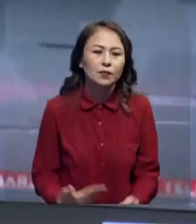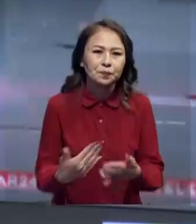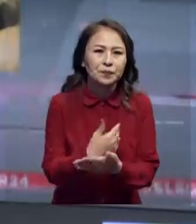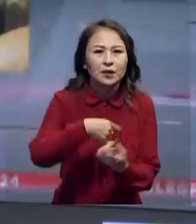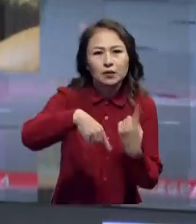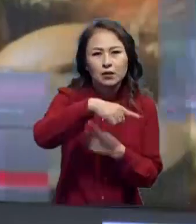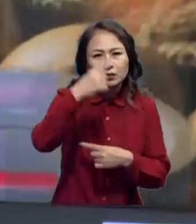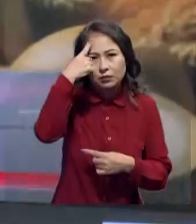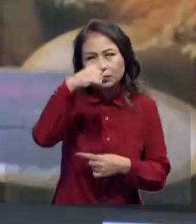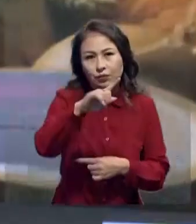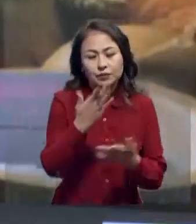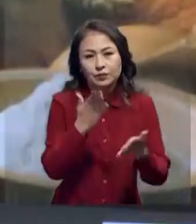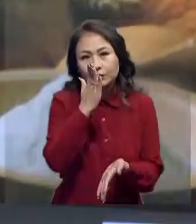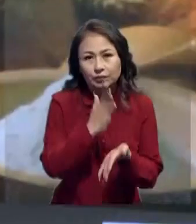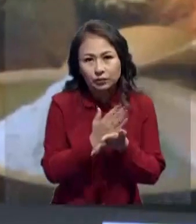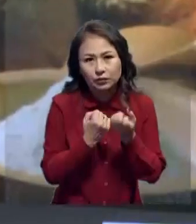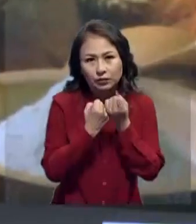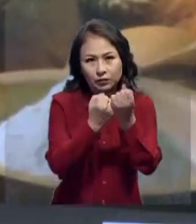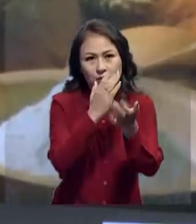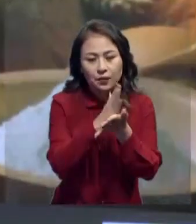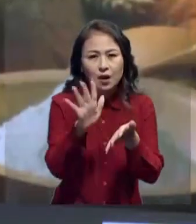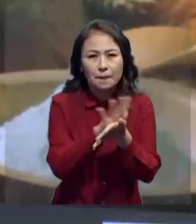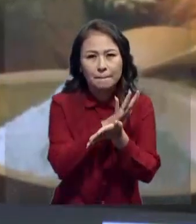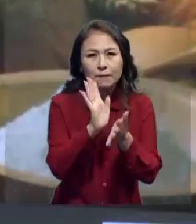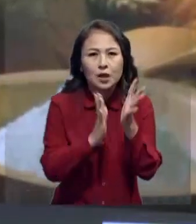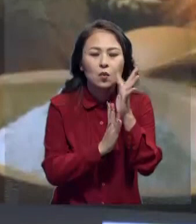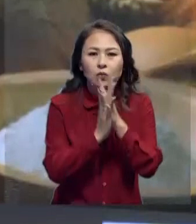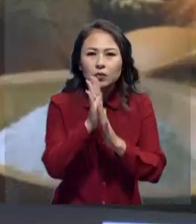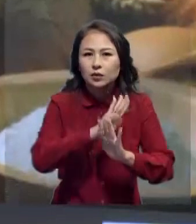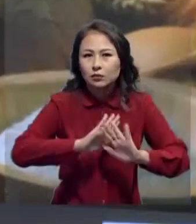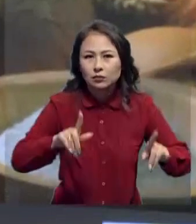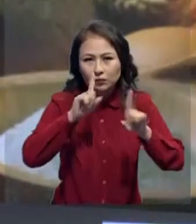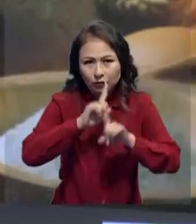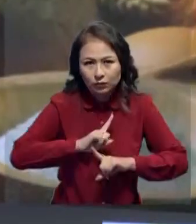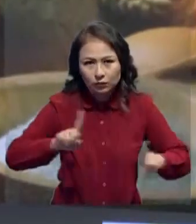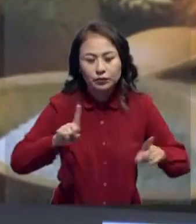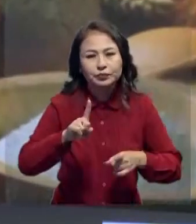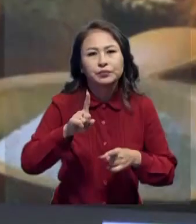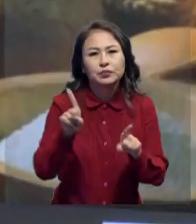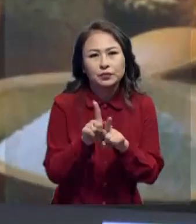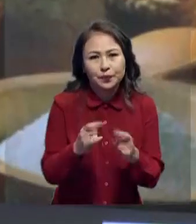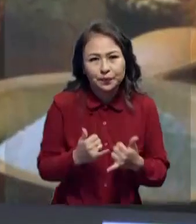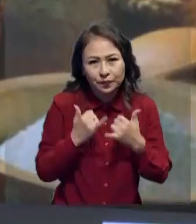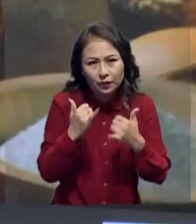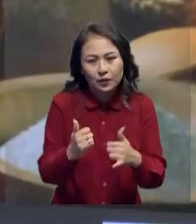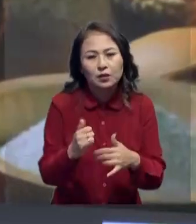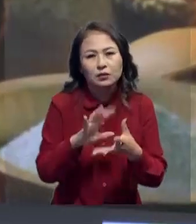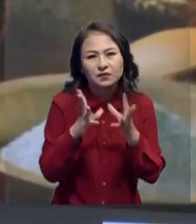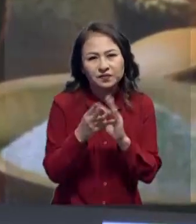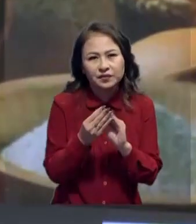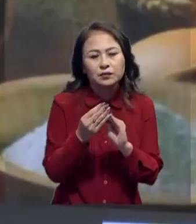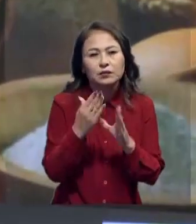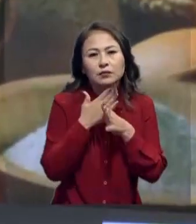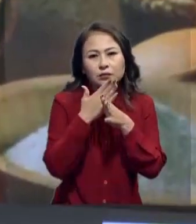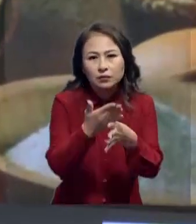Жаңа бизнес идеяңыз болса, қолдау бар. Грант тек мал сүруге ғана емес, ерекше кәсіп ашқандарға да беріледі. Ордабасында осындай